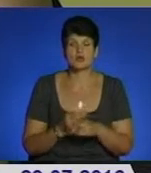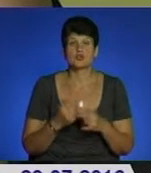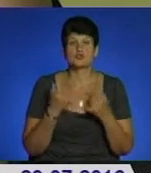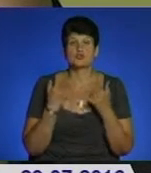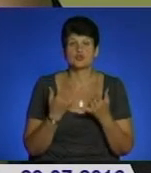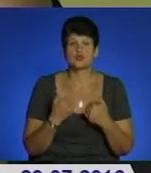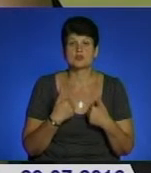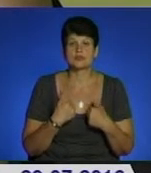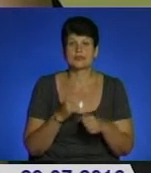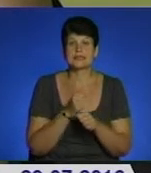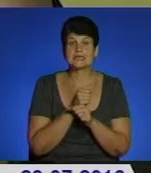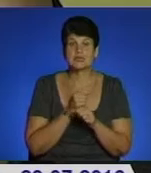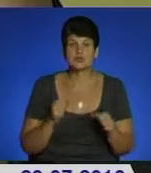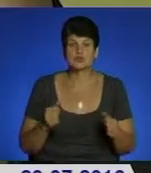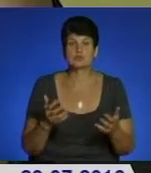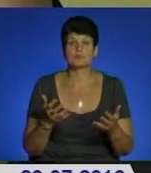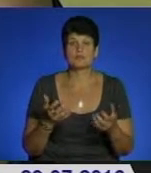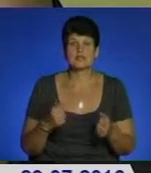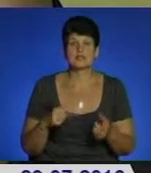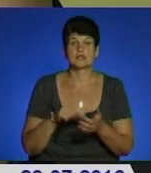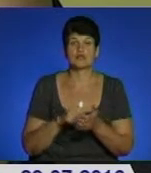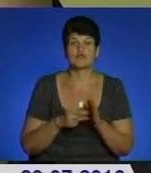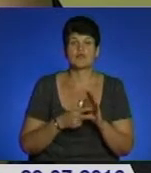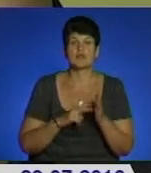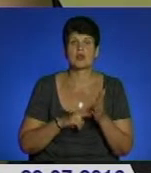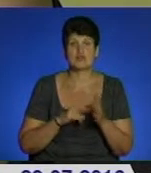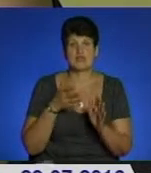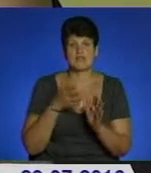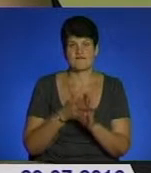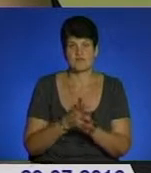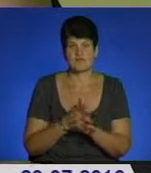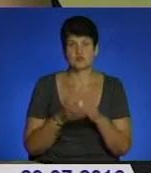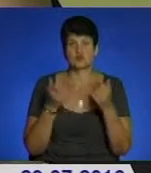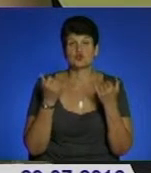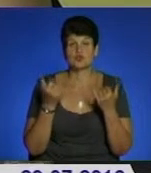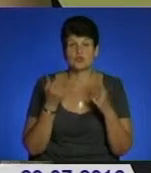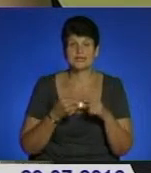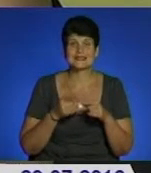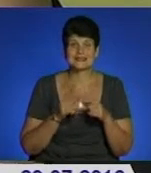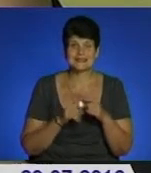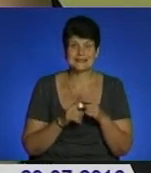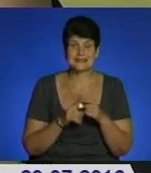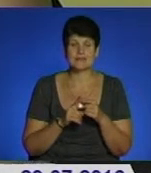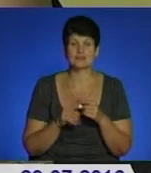можемо взяти участь у плануванні витрат. Оскільки сьогодні оці інструменти, які